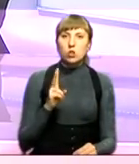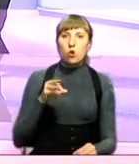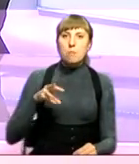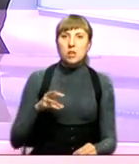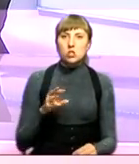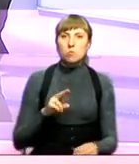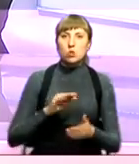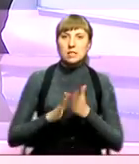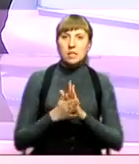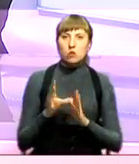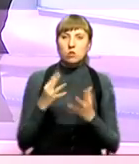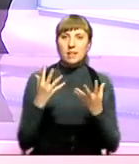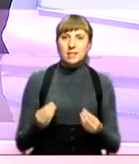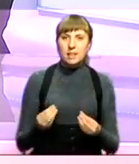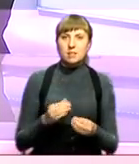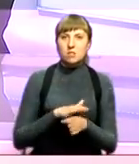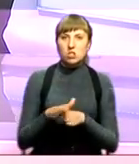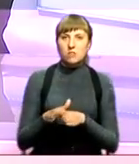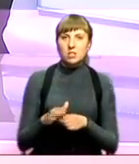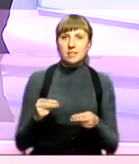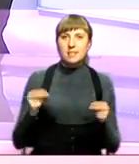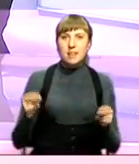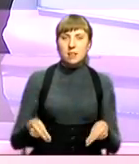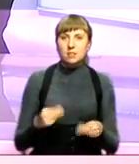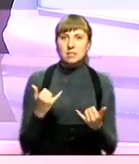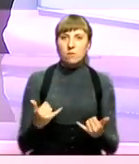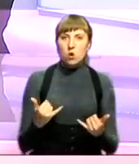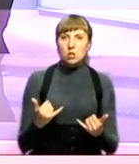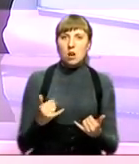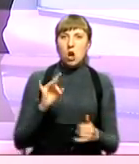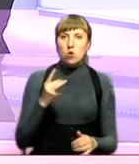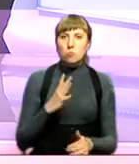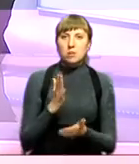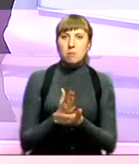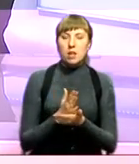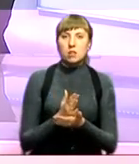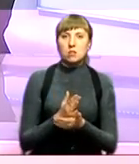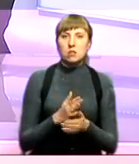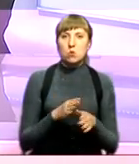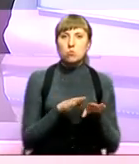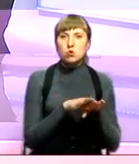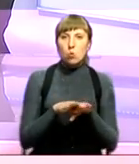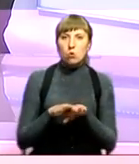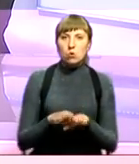по состоянию на день свершившейся сделки. Сегодня рубль имеет устойчивость